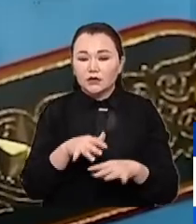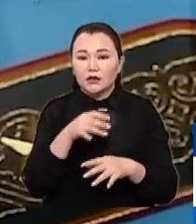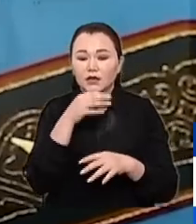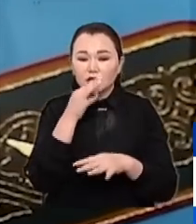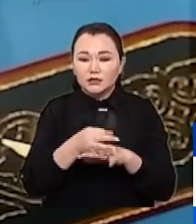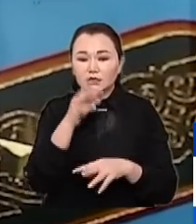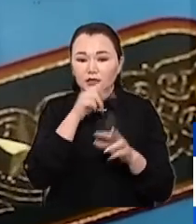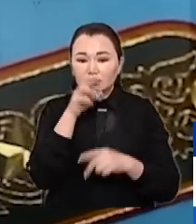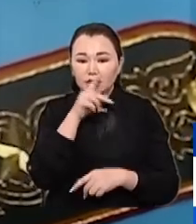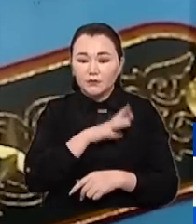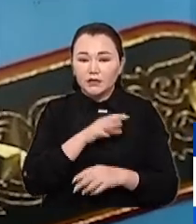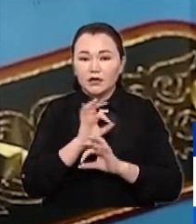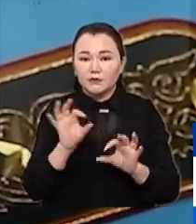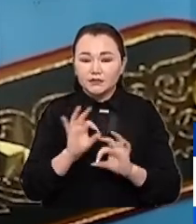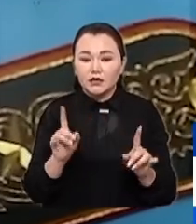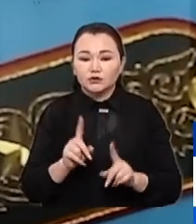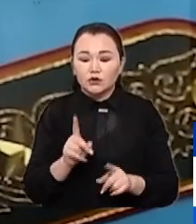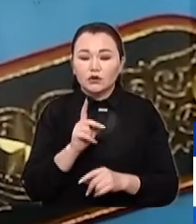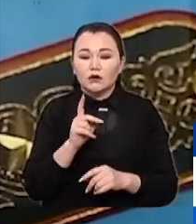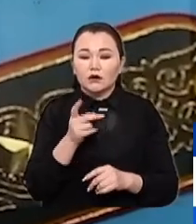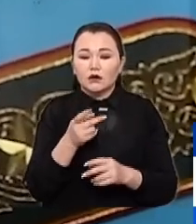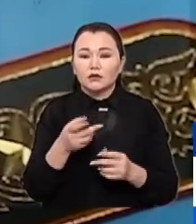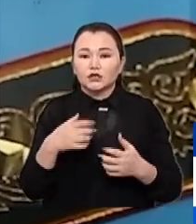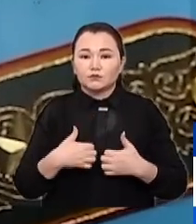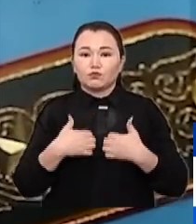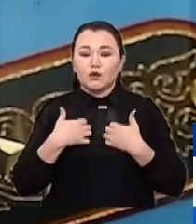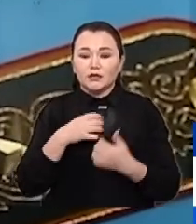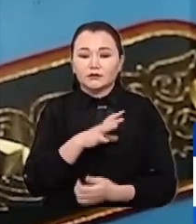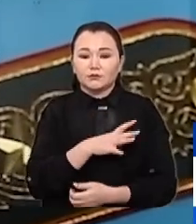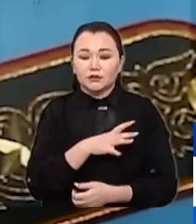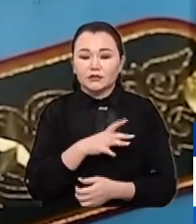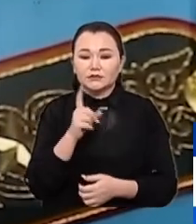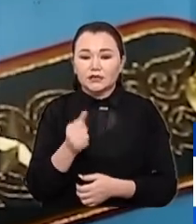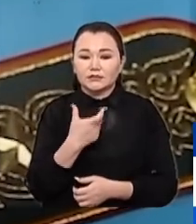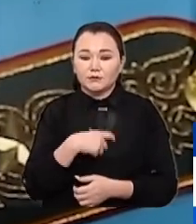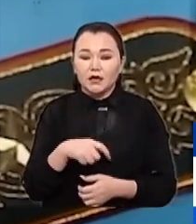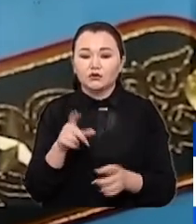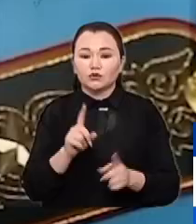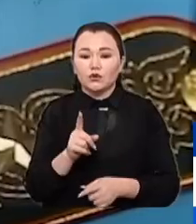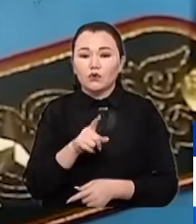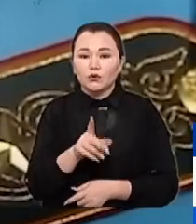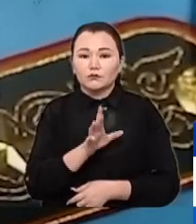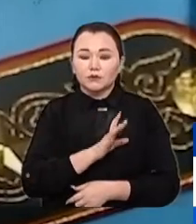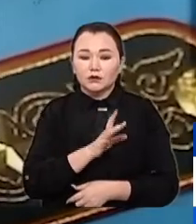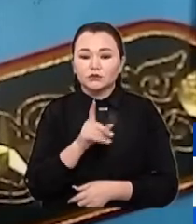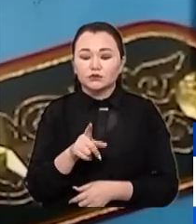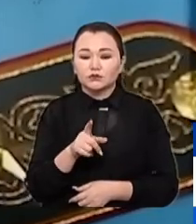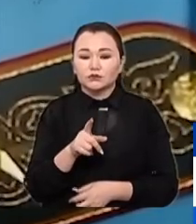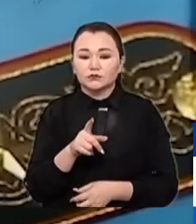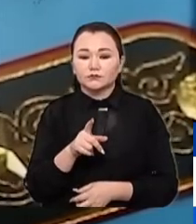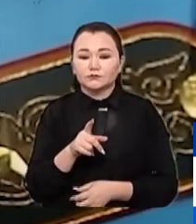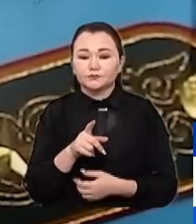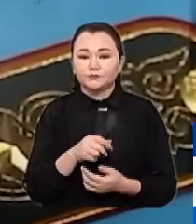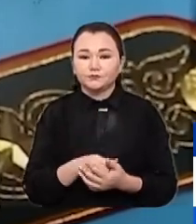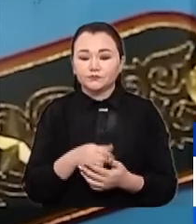раскаялся объясняя что в тот момент испугался за себя за то что он был что он